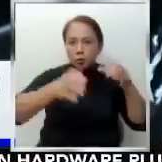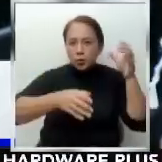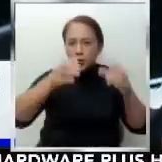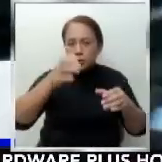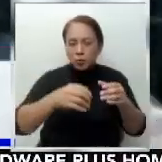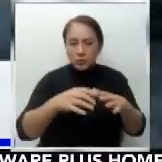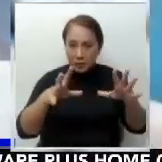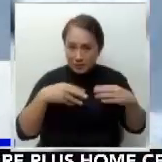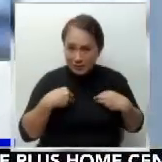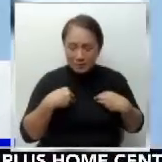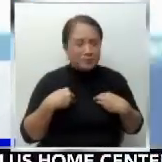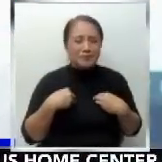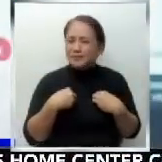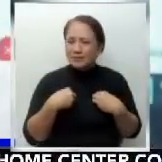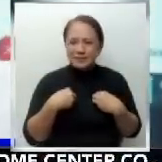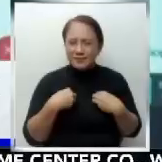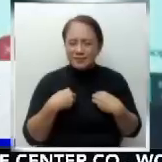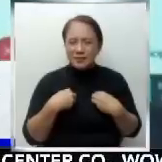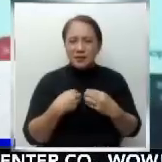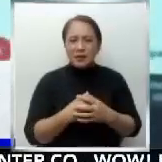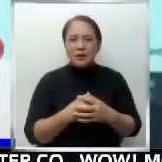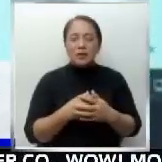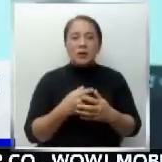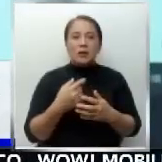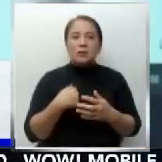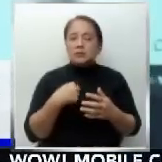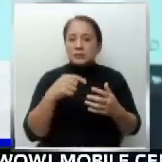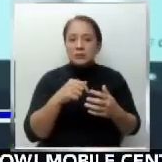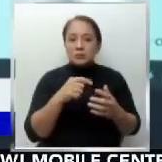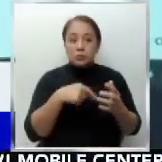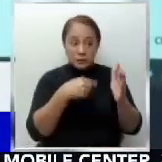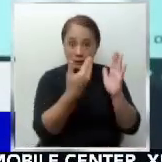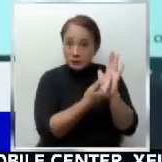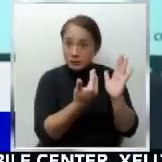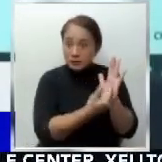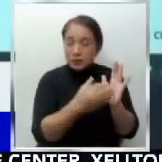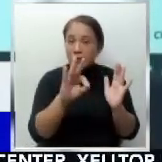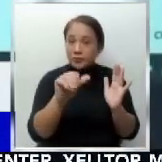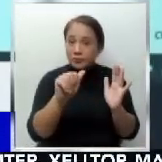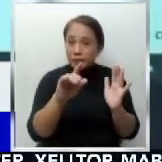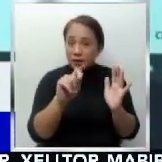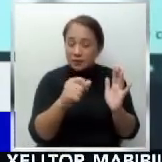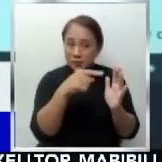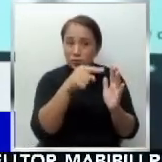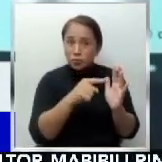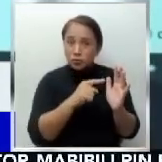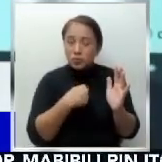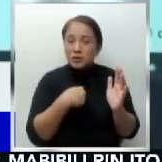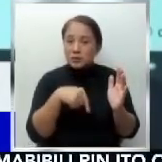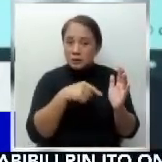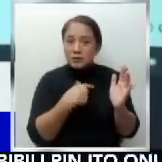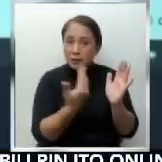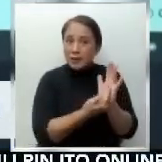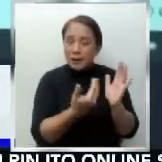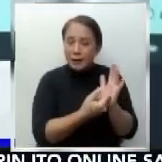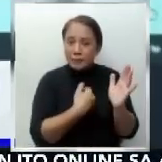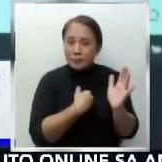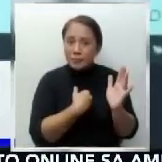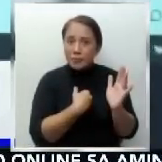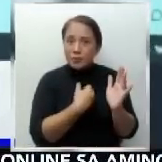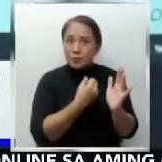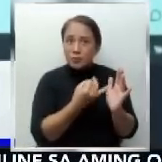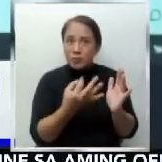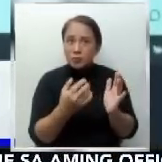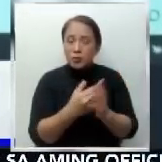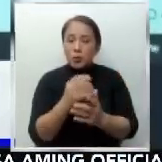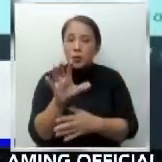na hindi nawawala. These are facts. These are figures that we have in our hand. We wanted to find out, tama si